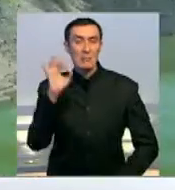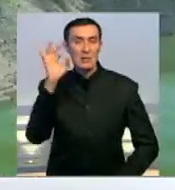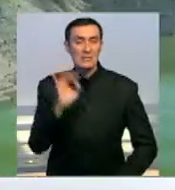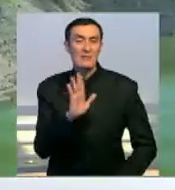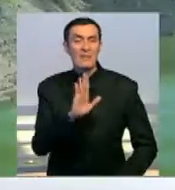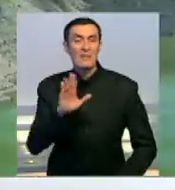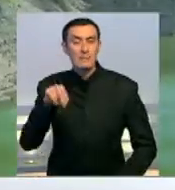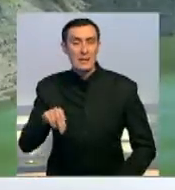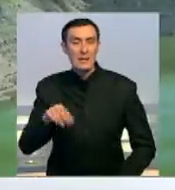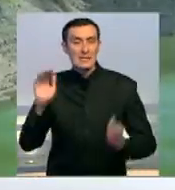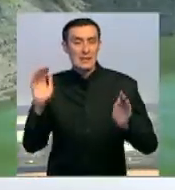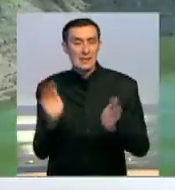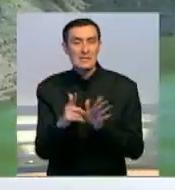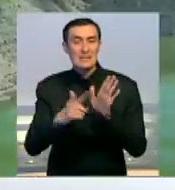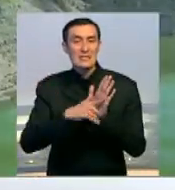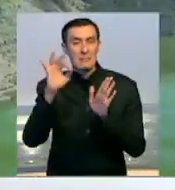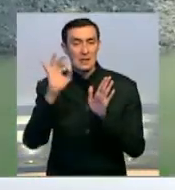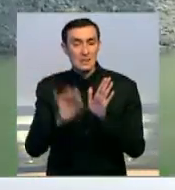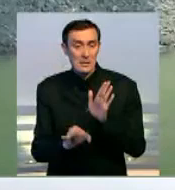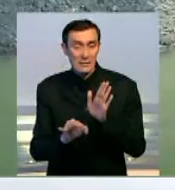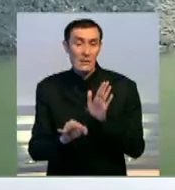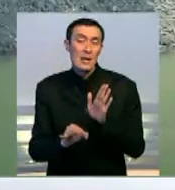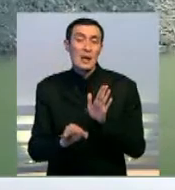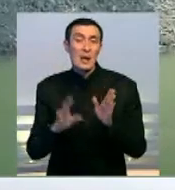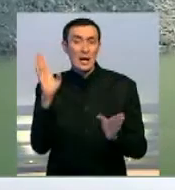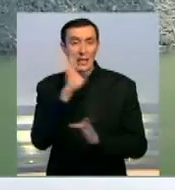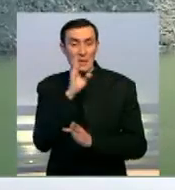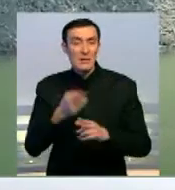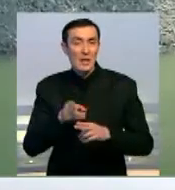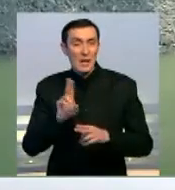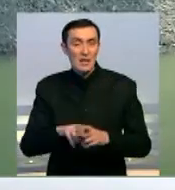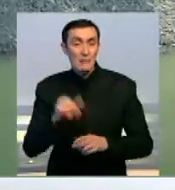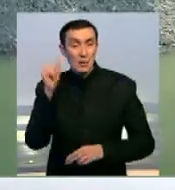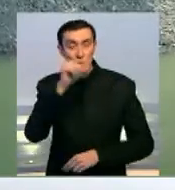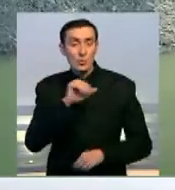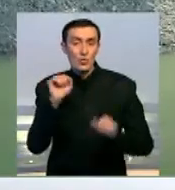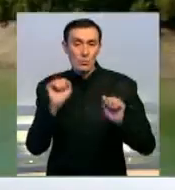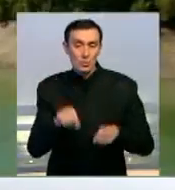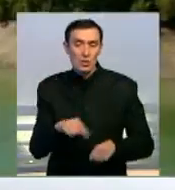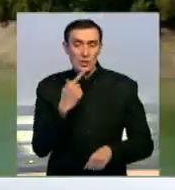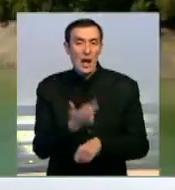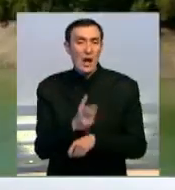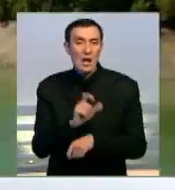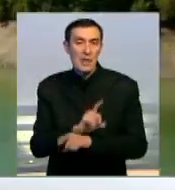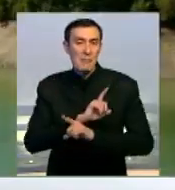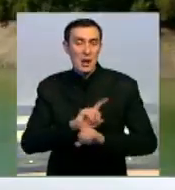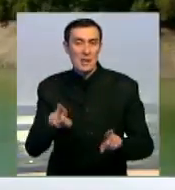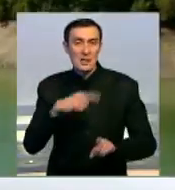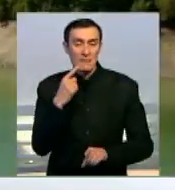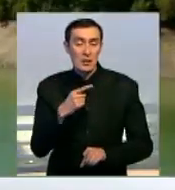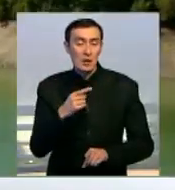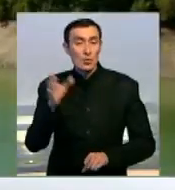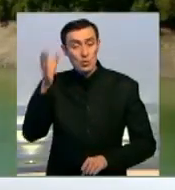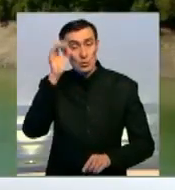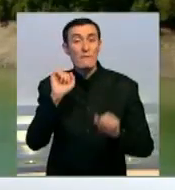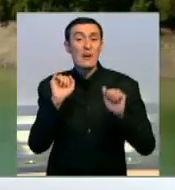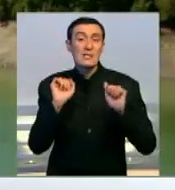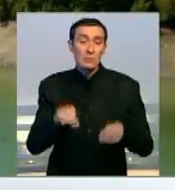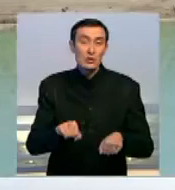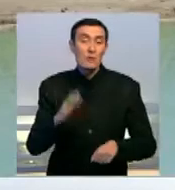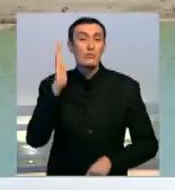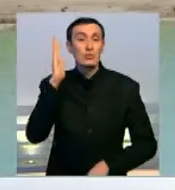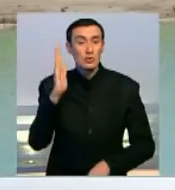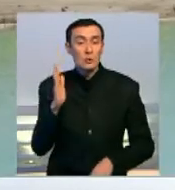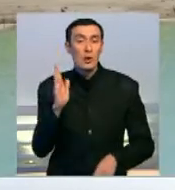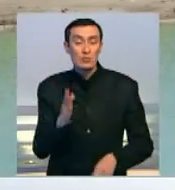страны сократился на 7% согласно статистике. Климат этого года можно считать аномальным, говорят ученые, но не исключено, что в